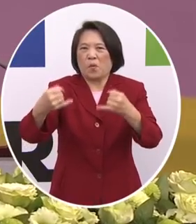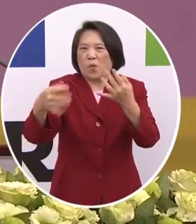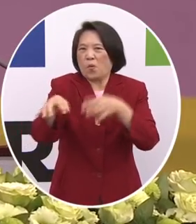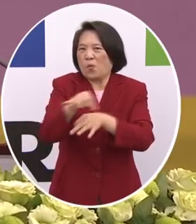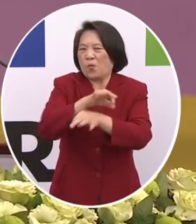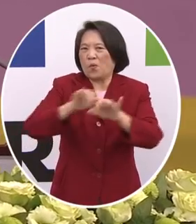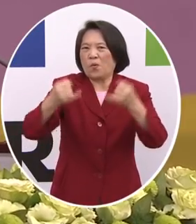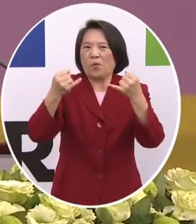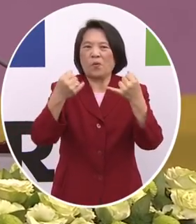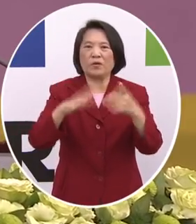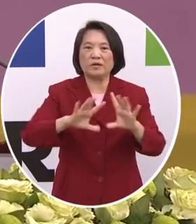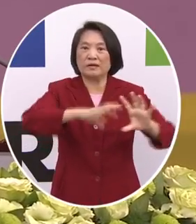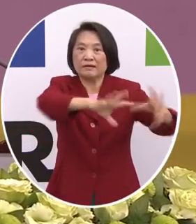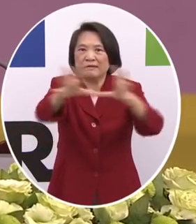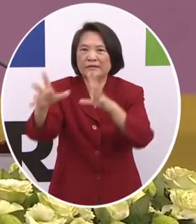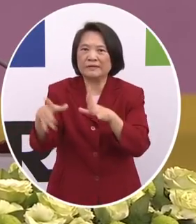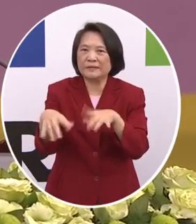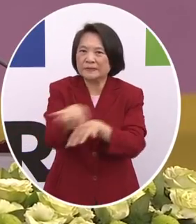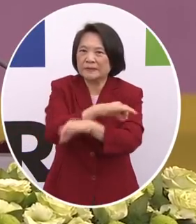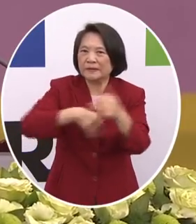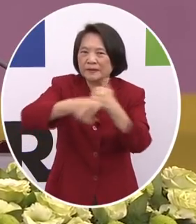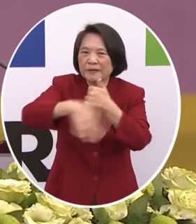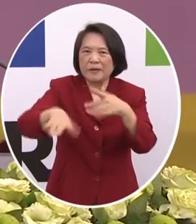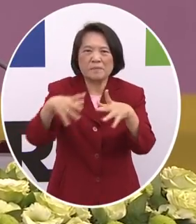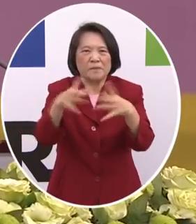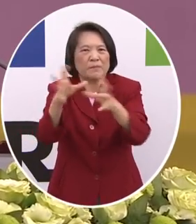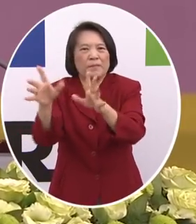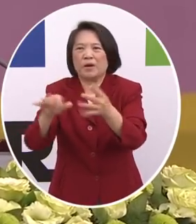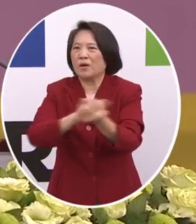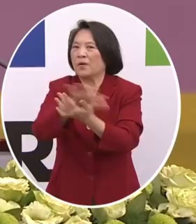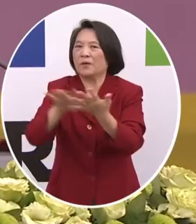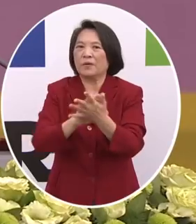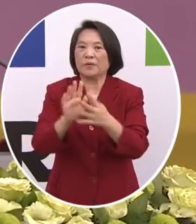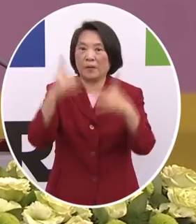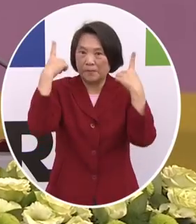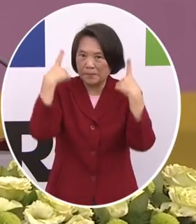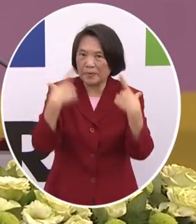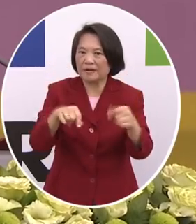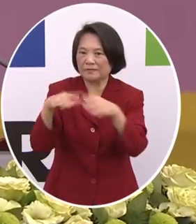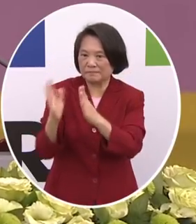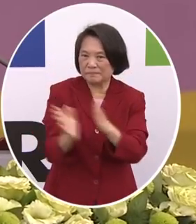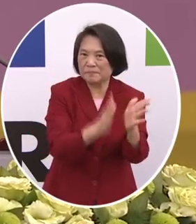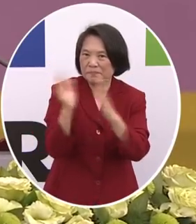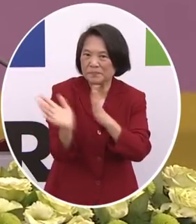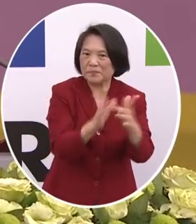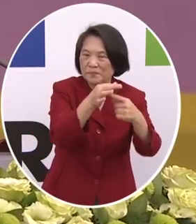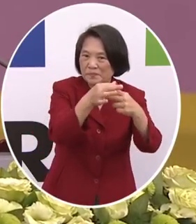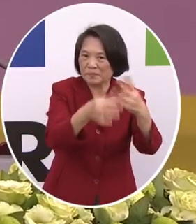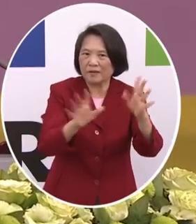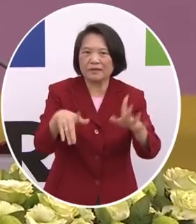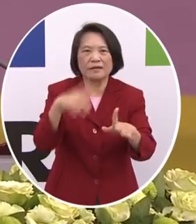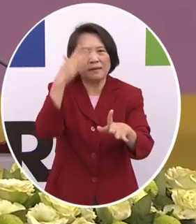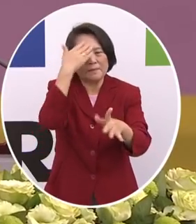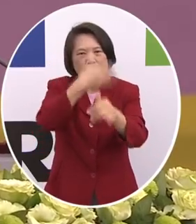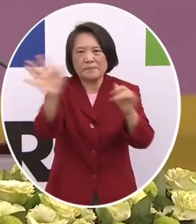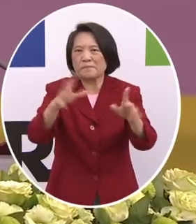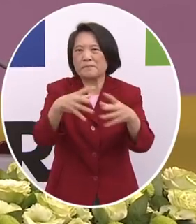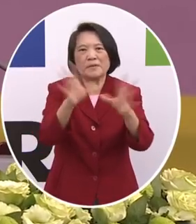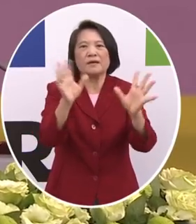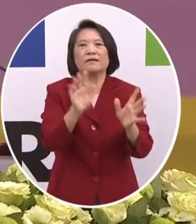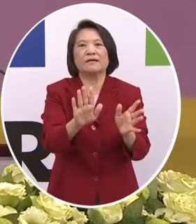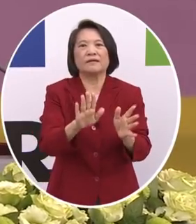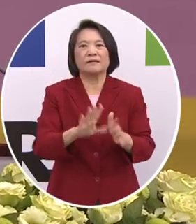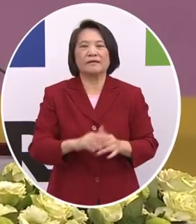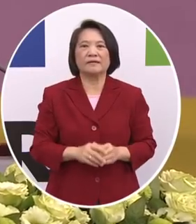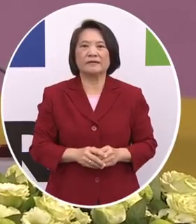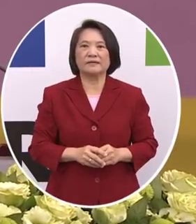分工出现重组，也对原有的经贸秩序带来了冲击。在